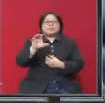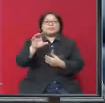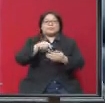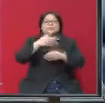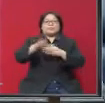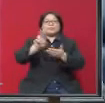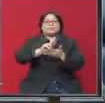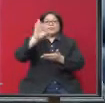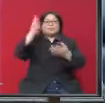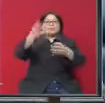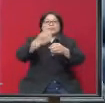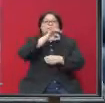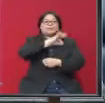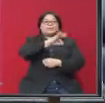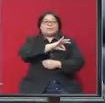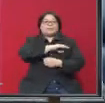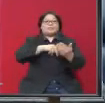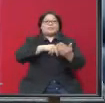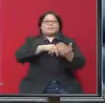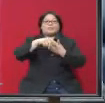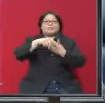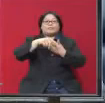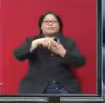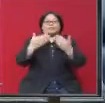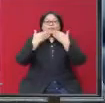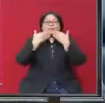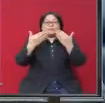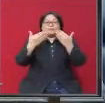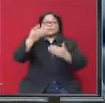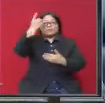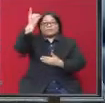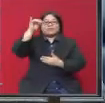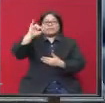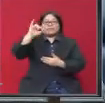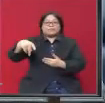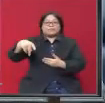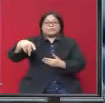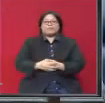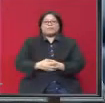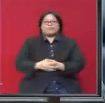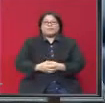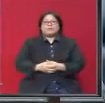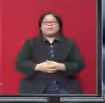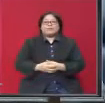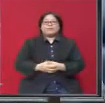graduan akan mendapat manfaat dari Pada pelaksanaan program ini Terima kasih dato' Sri spike